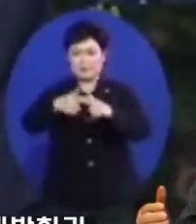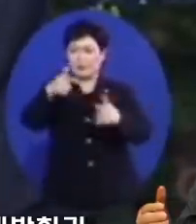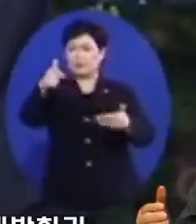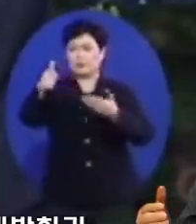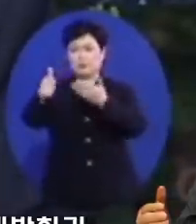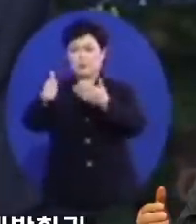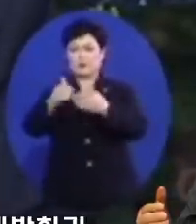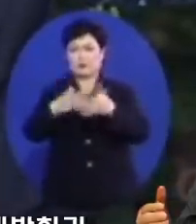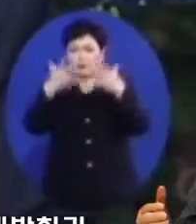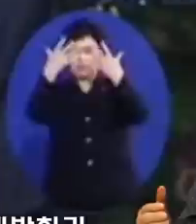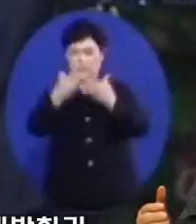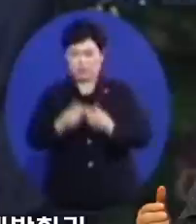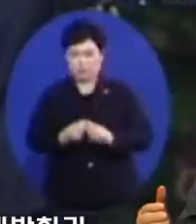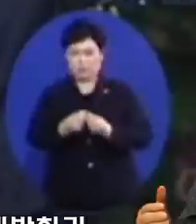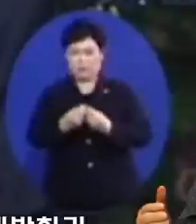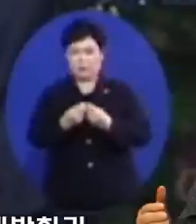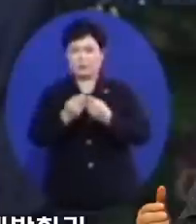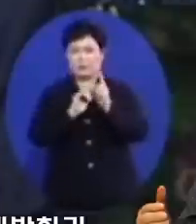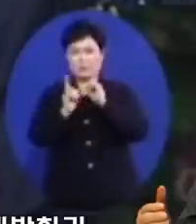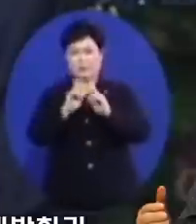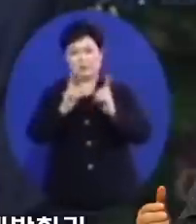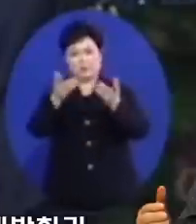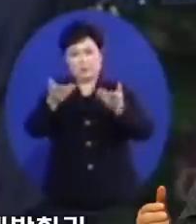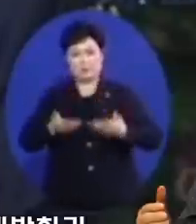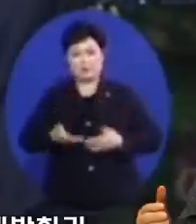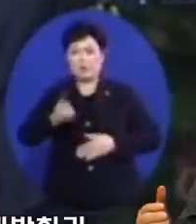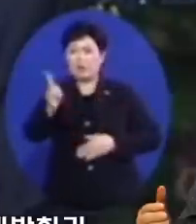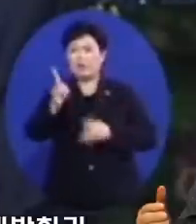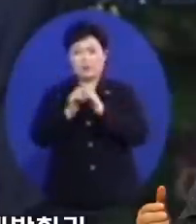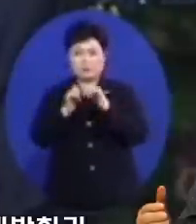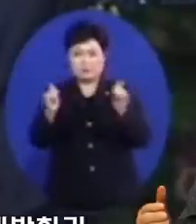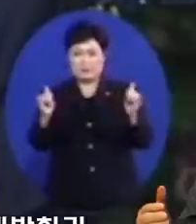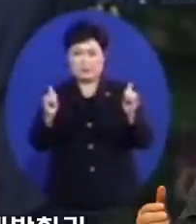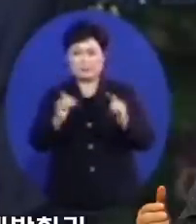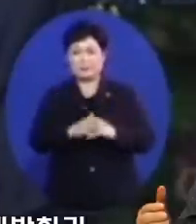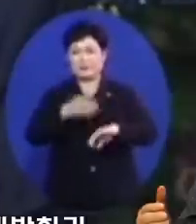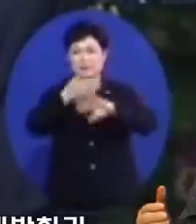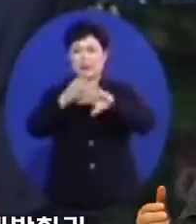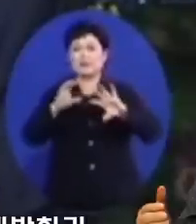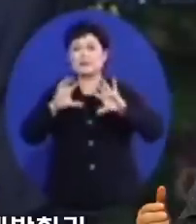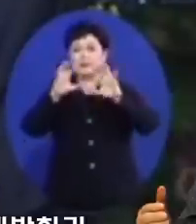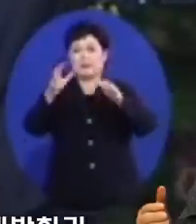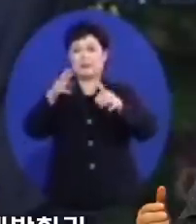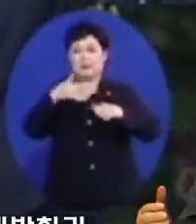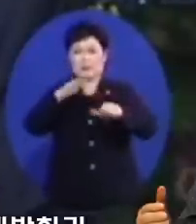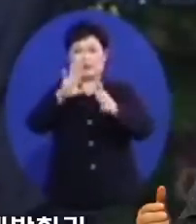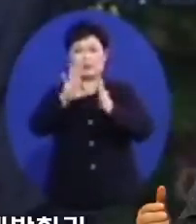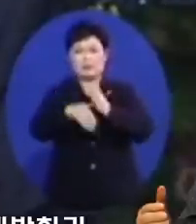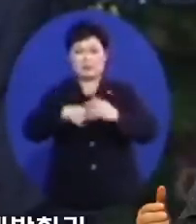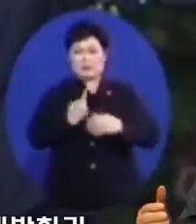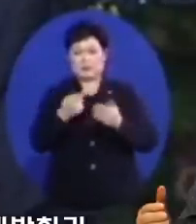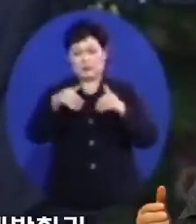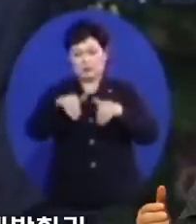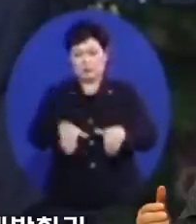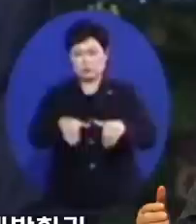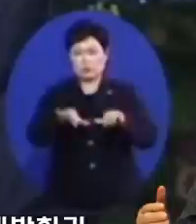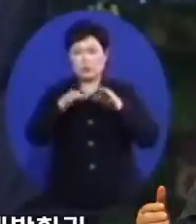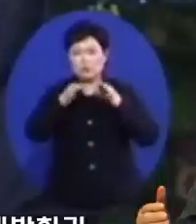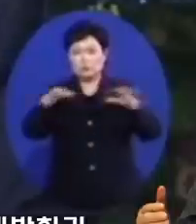예수님께서 비유로 말씀을 하셨는데, 어떤 사람이 타국에 갈 때에 자기 종들을